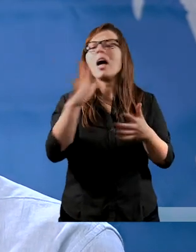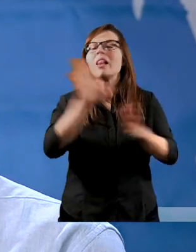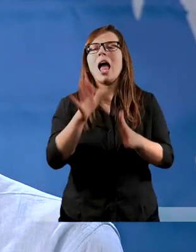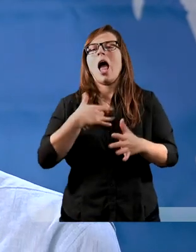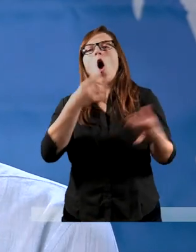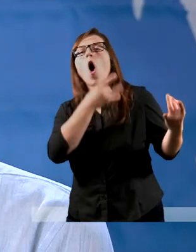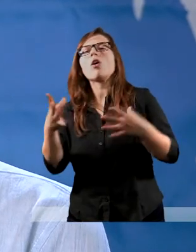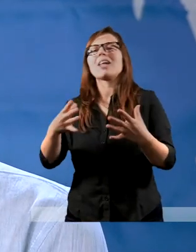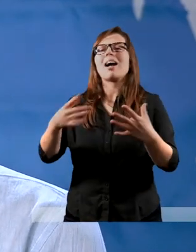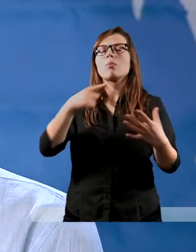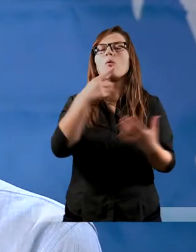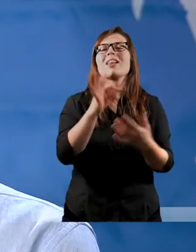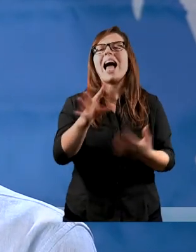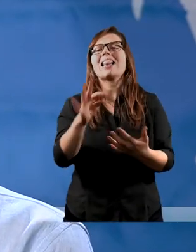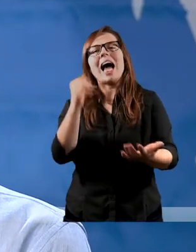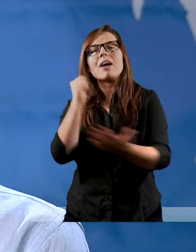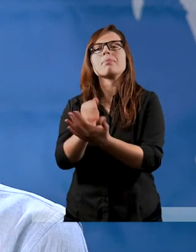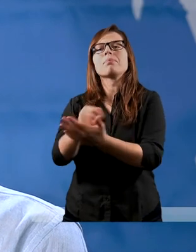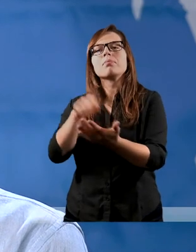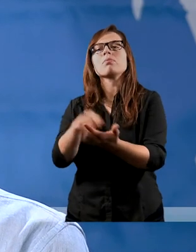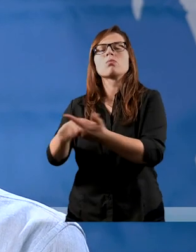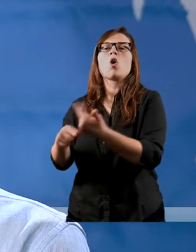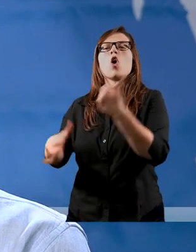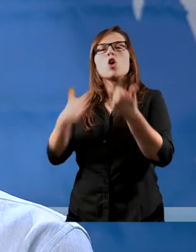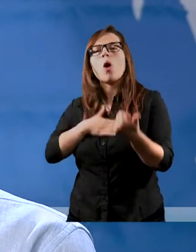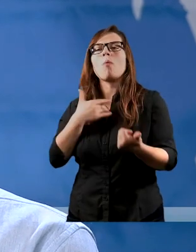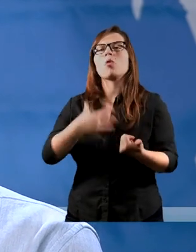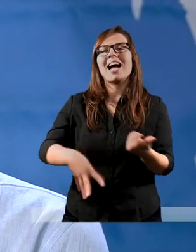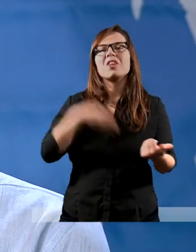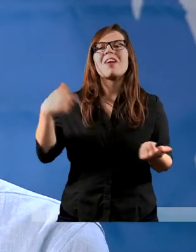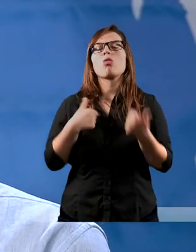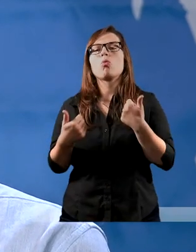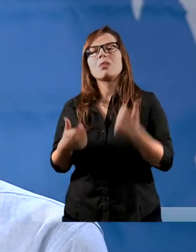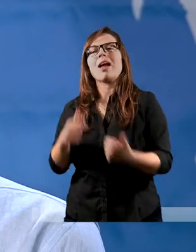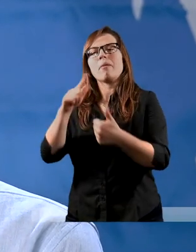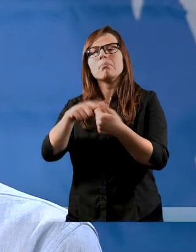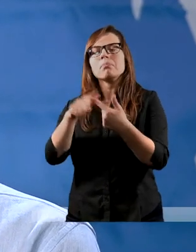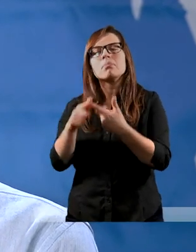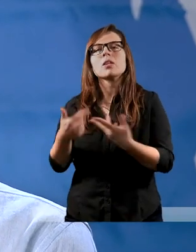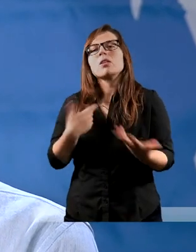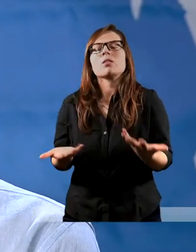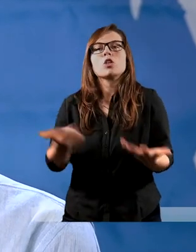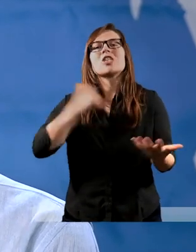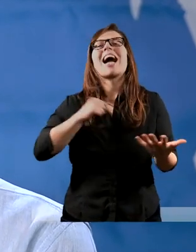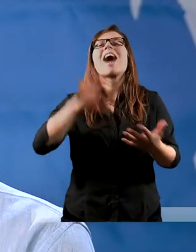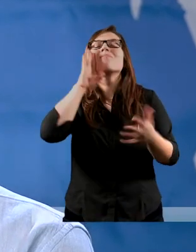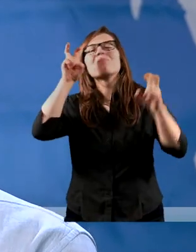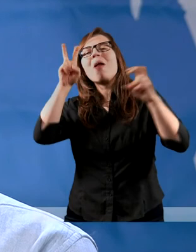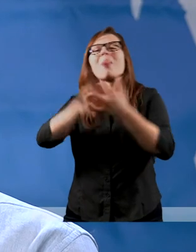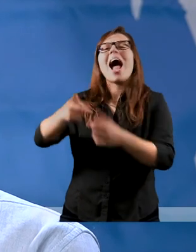właśnie jest tak i tak. Święcę sobotę. No i czekam na wyrok.